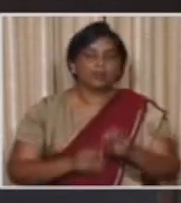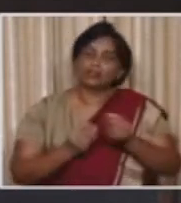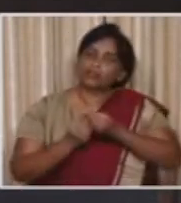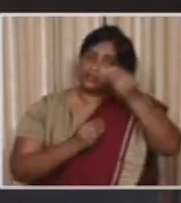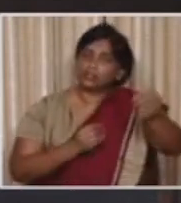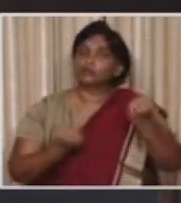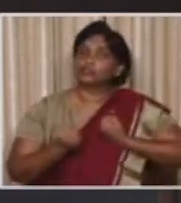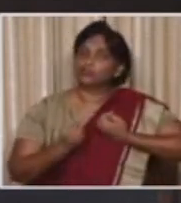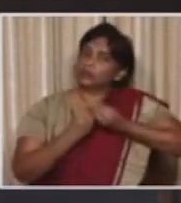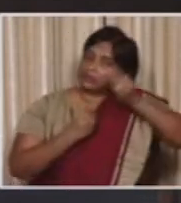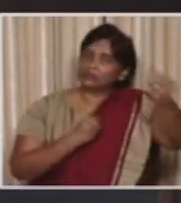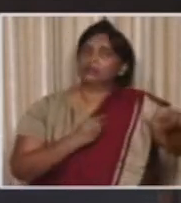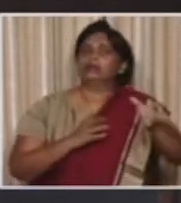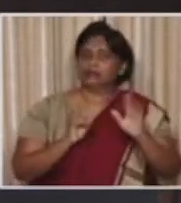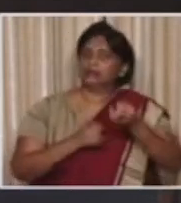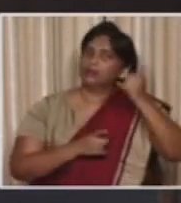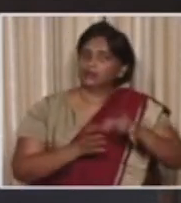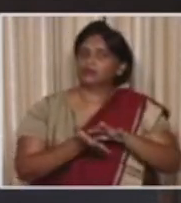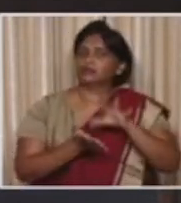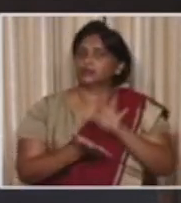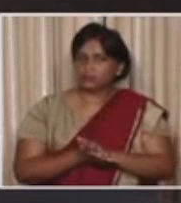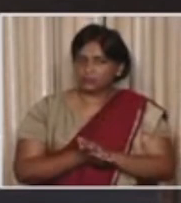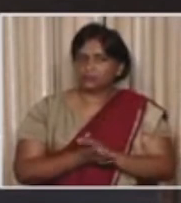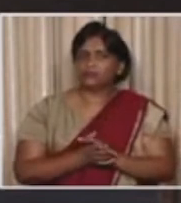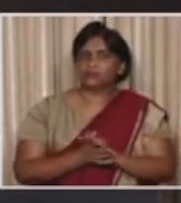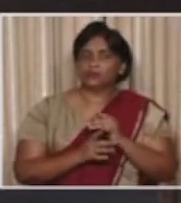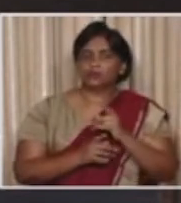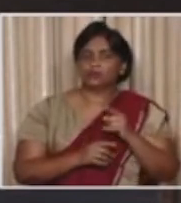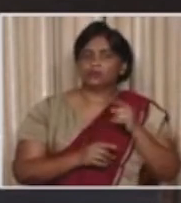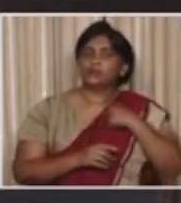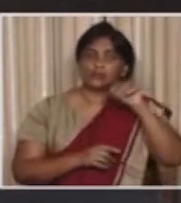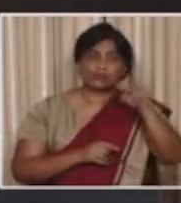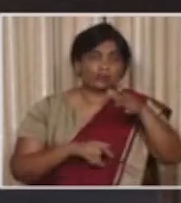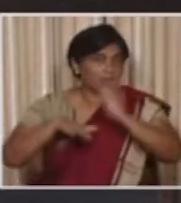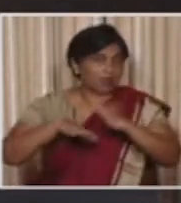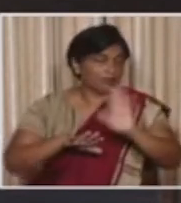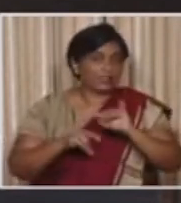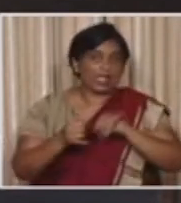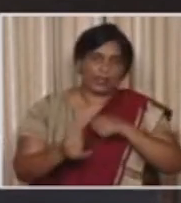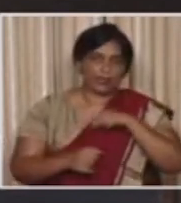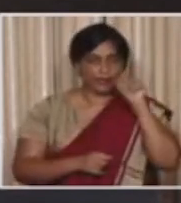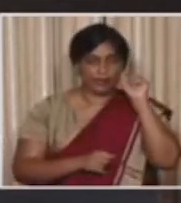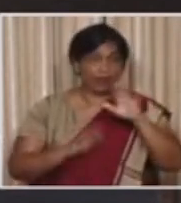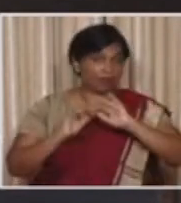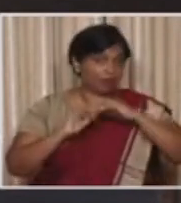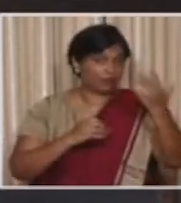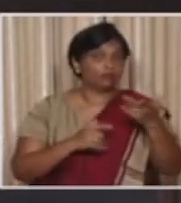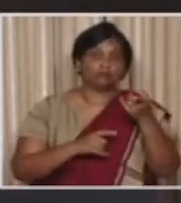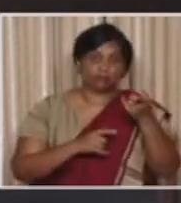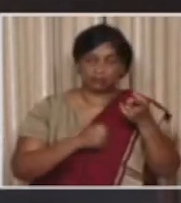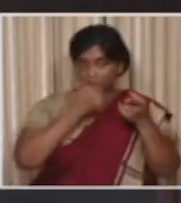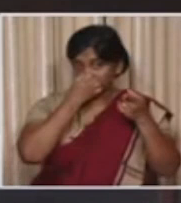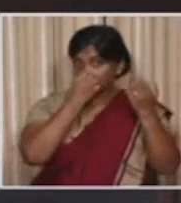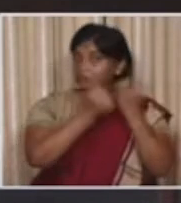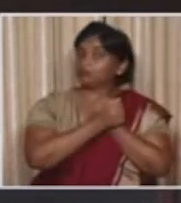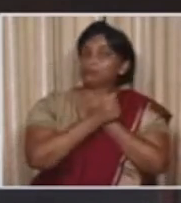දෙන්නේ එතන ඉන්න වෛද්‍යවරුන්ට. ඒක තීන්දුව කරගන්න. ඒක ඉන්න ෆාමසිස්ට්ට. ඕක අත ගහන්න එපා. අන්තිමට නැත්තම් ඔයා යන්නේ